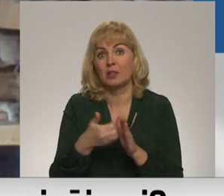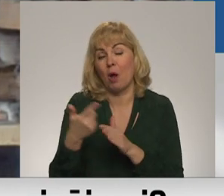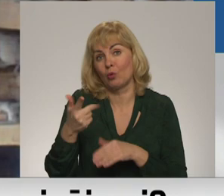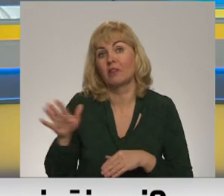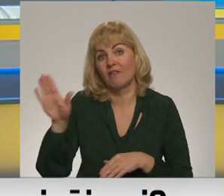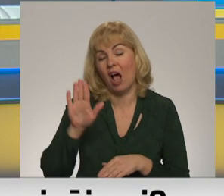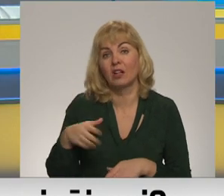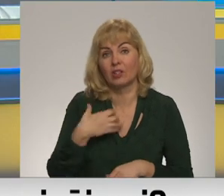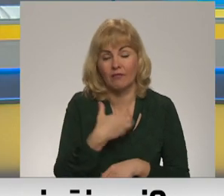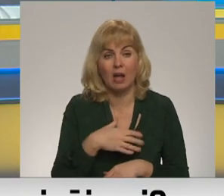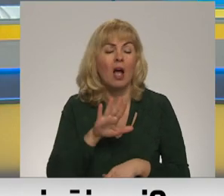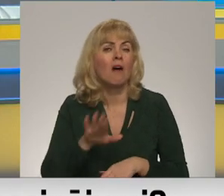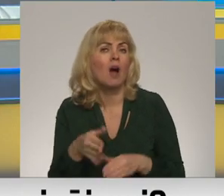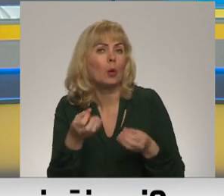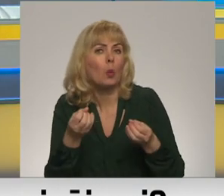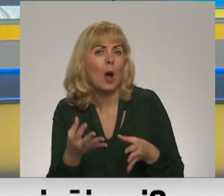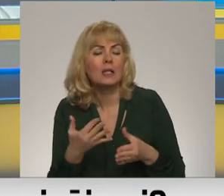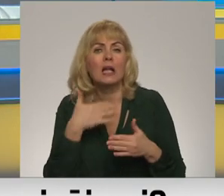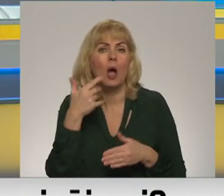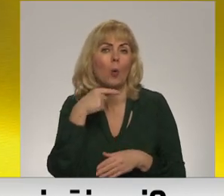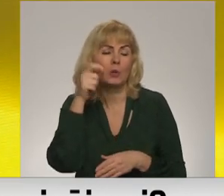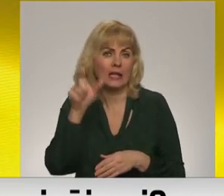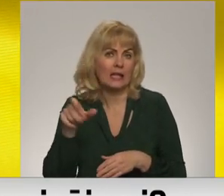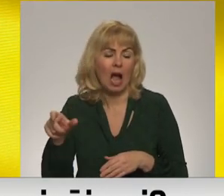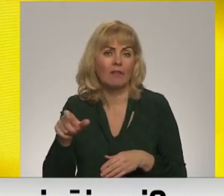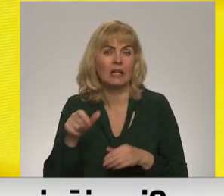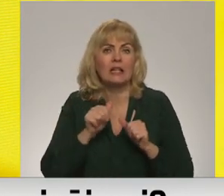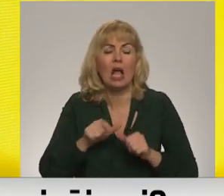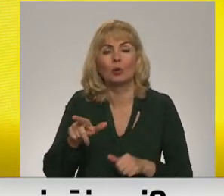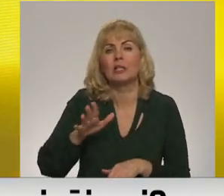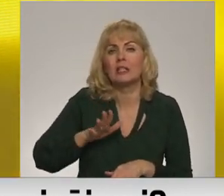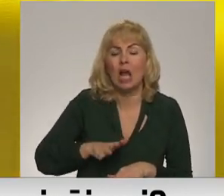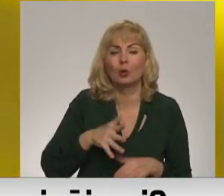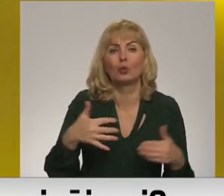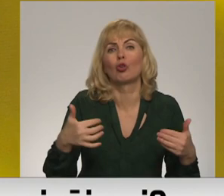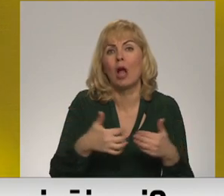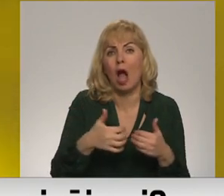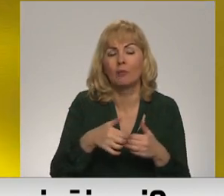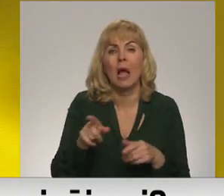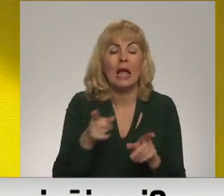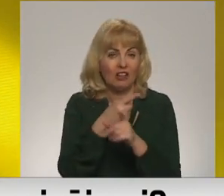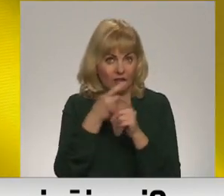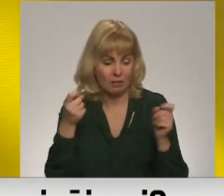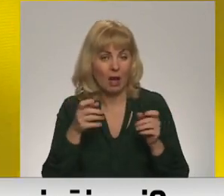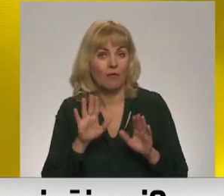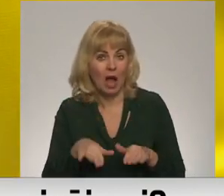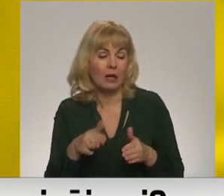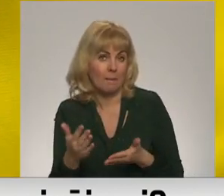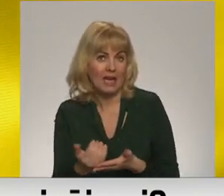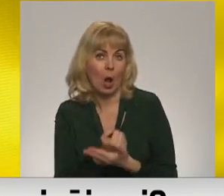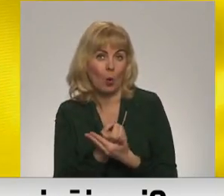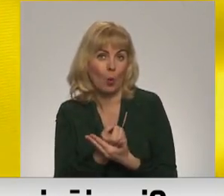Vai mēs varam noskaidrot, cik daudz šie Krievu dienesti ir cietuši karā, vai šī ir informācija, ko mēs varam iegūt